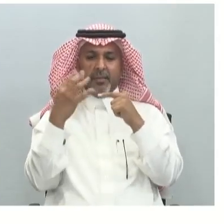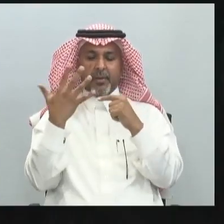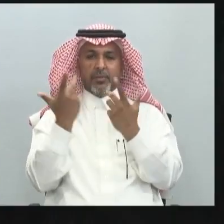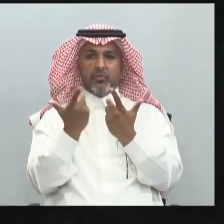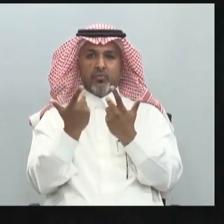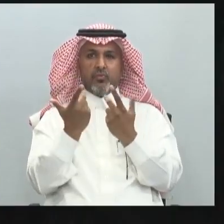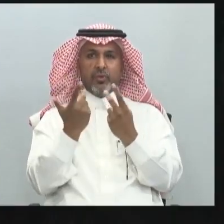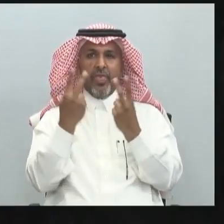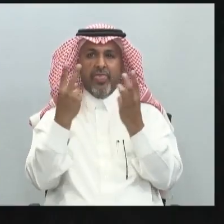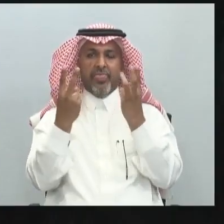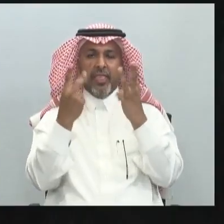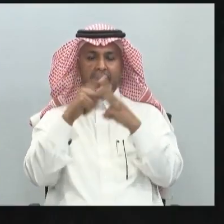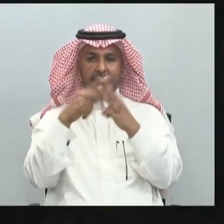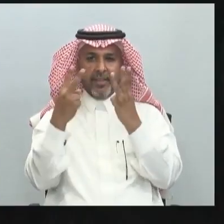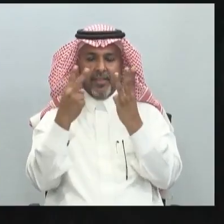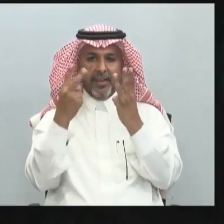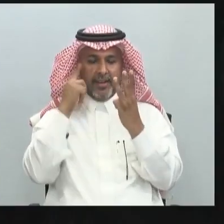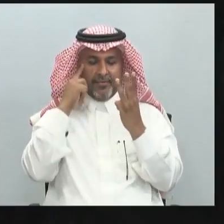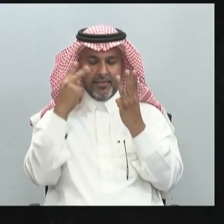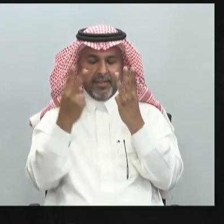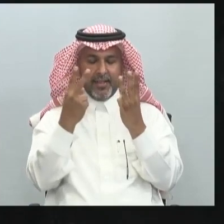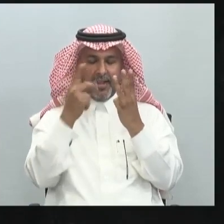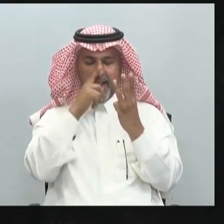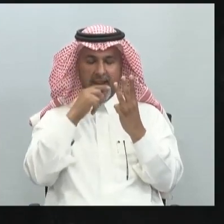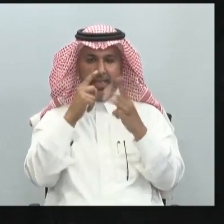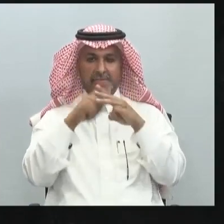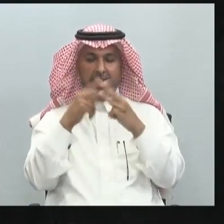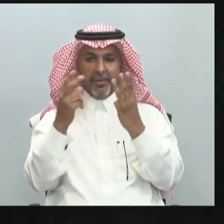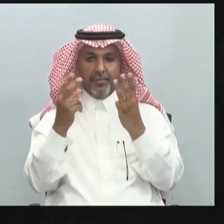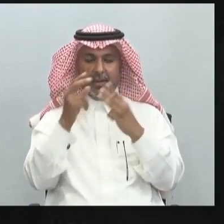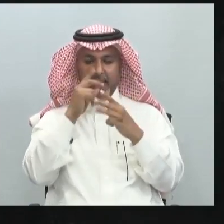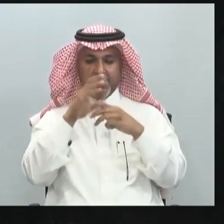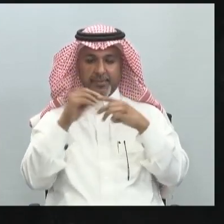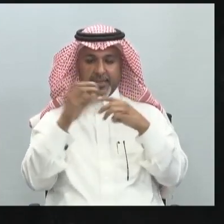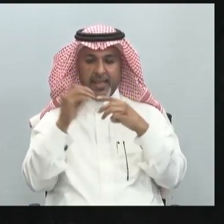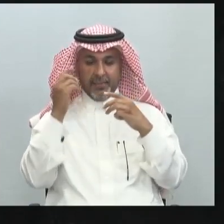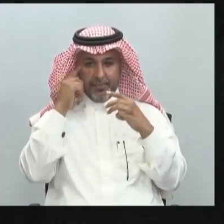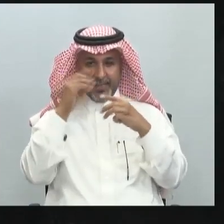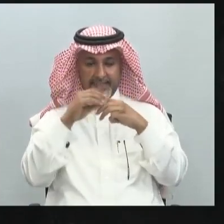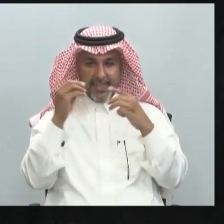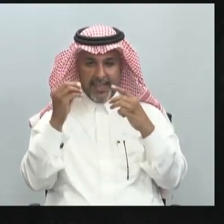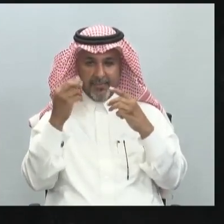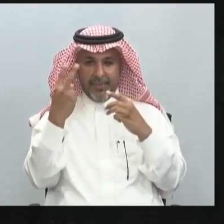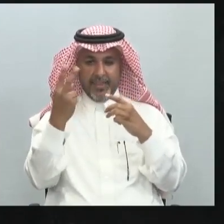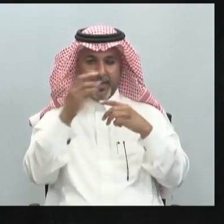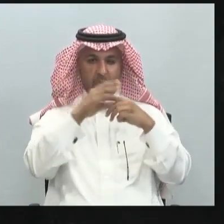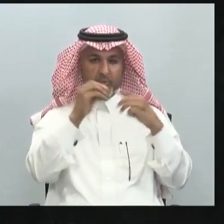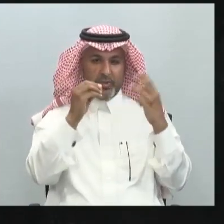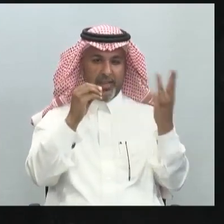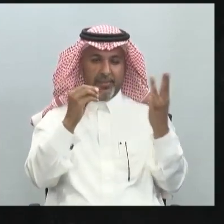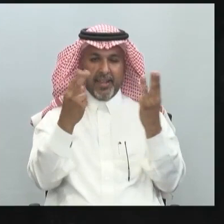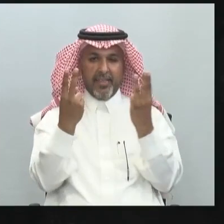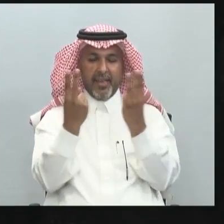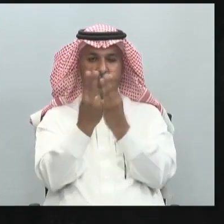عددين اثنين في ثلاثه طبعا حاصل ضربهم سته معناته ان العددين سالبين او العددين موجبين لو اخذت العددين موجبه مجموعهم